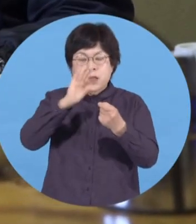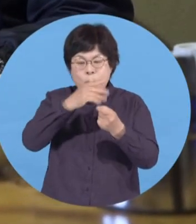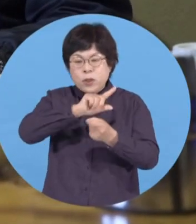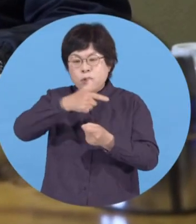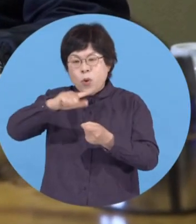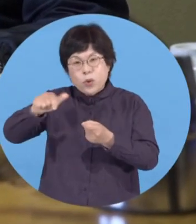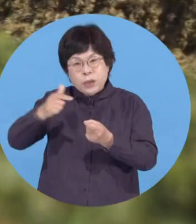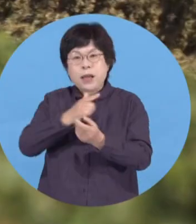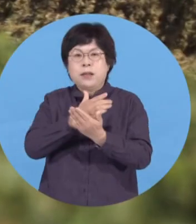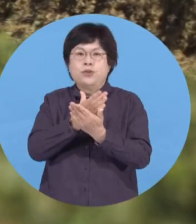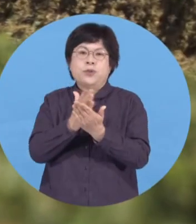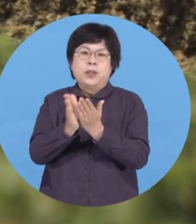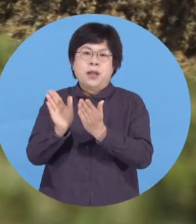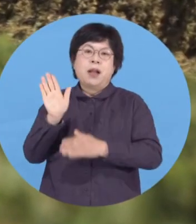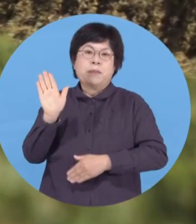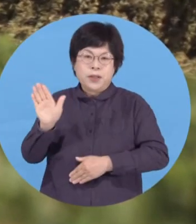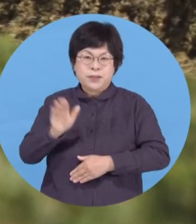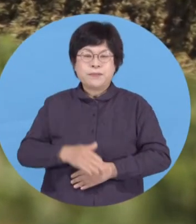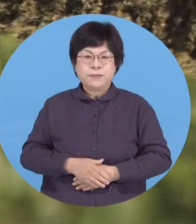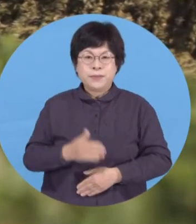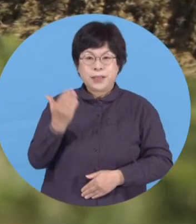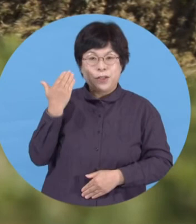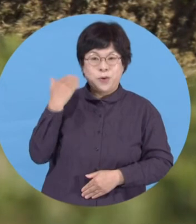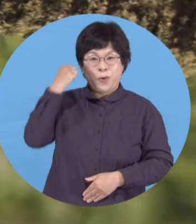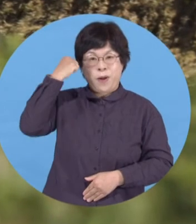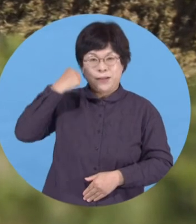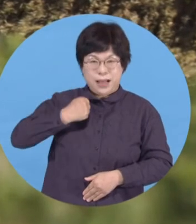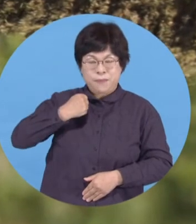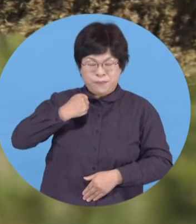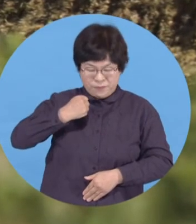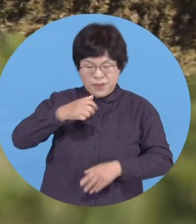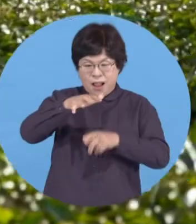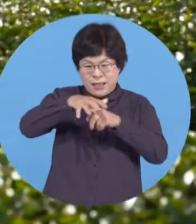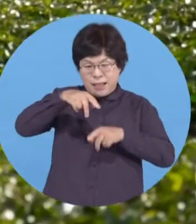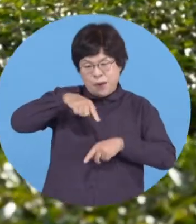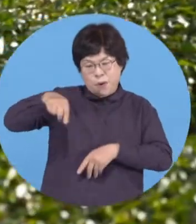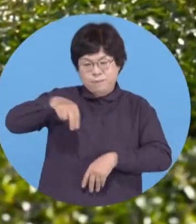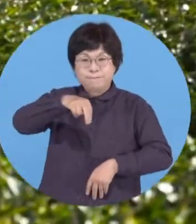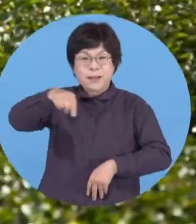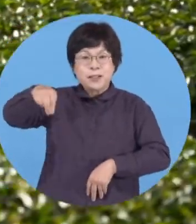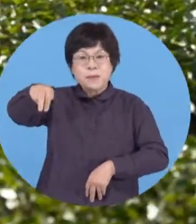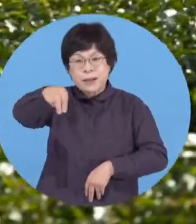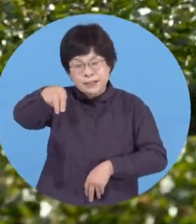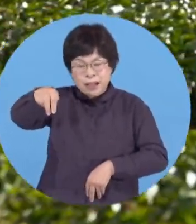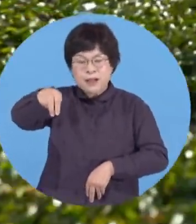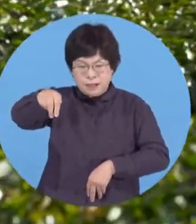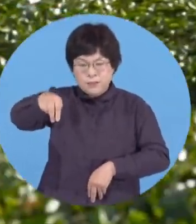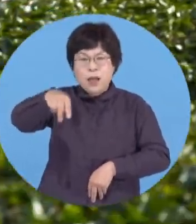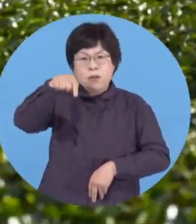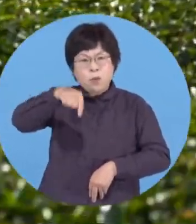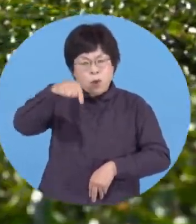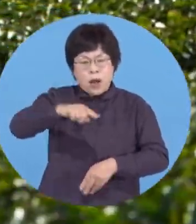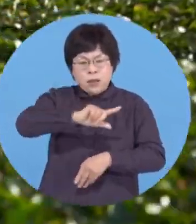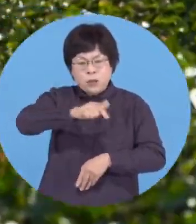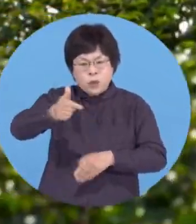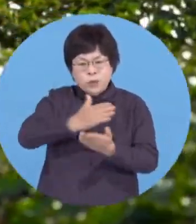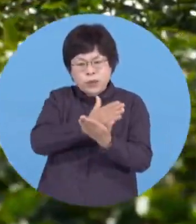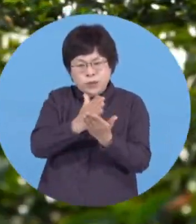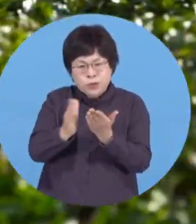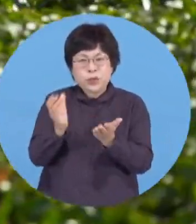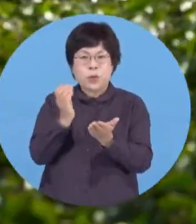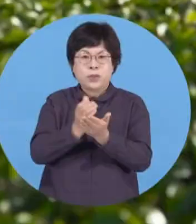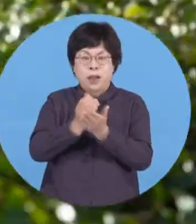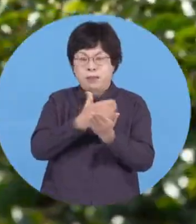ができるってことですね。 先ほど私が朝歩いてきた茶畑から、本当にいろんな種類のお茶ができてるなってびっくりしたんです